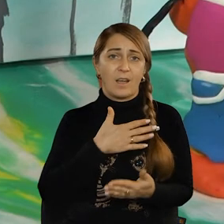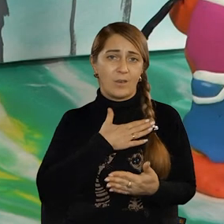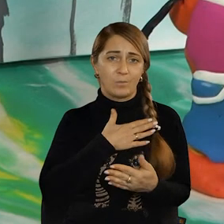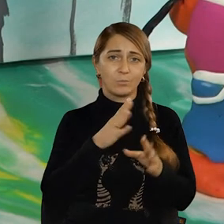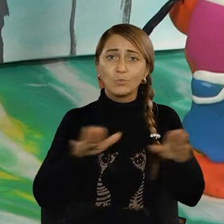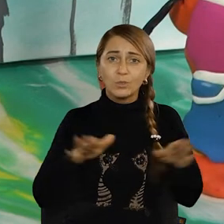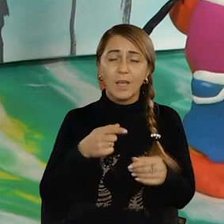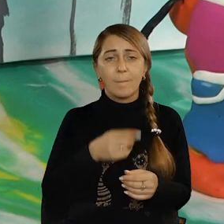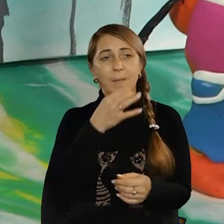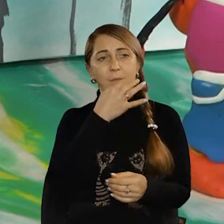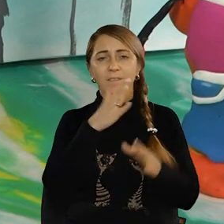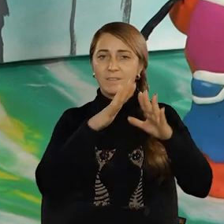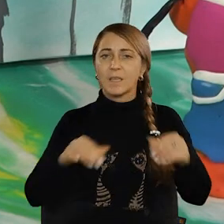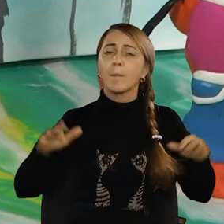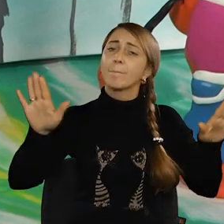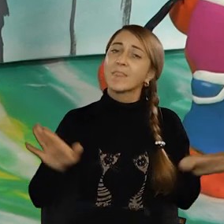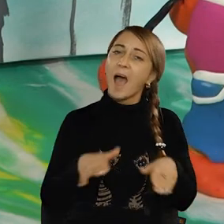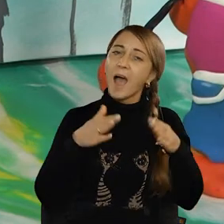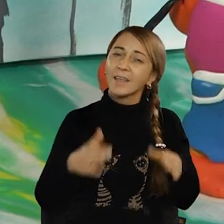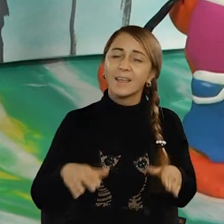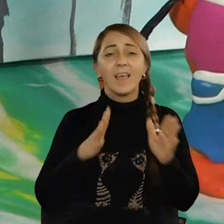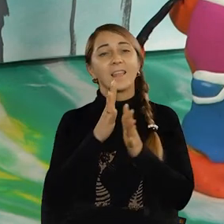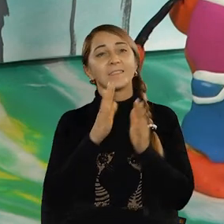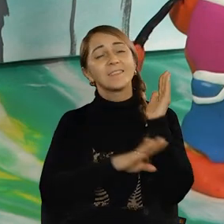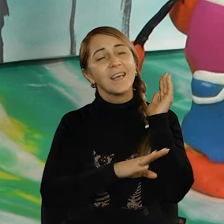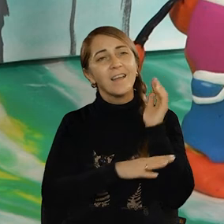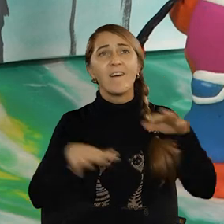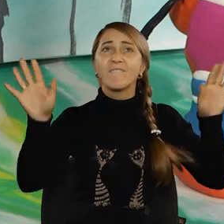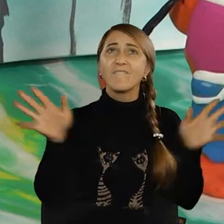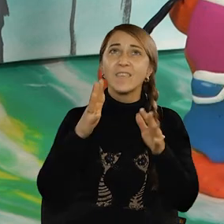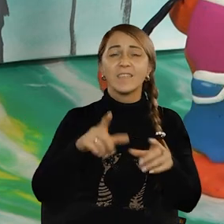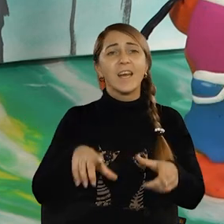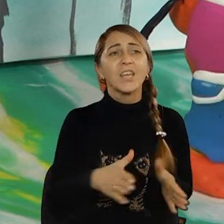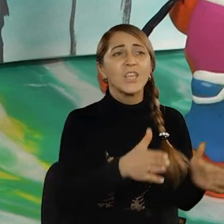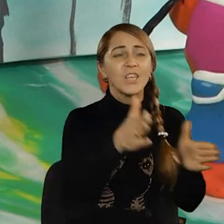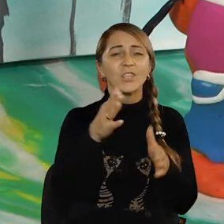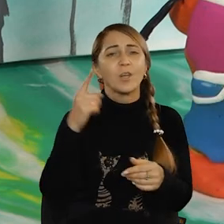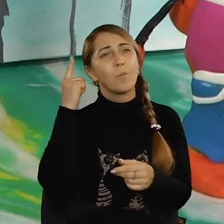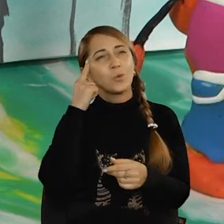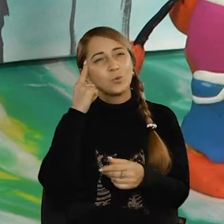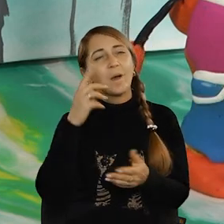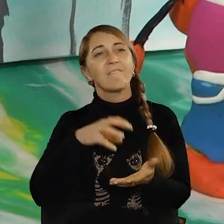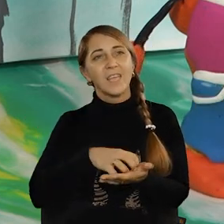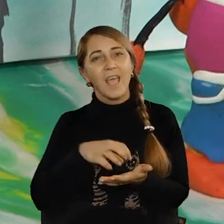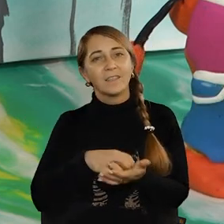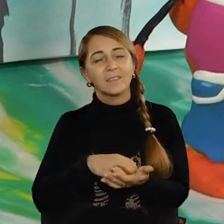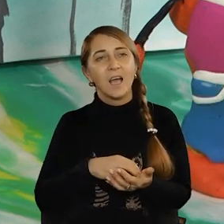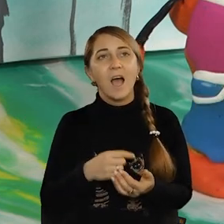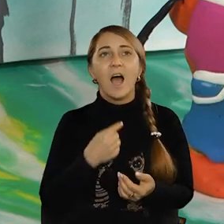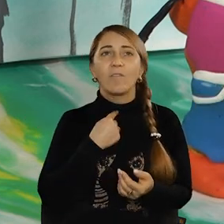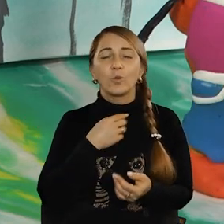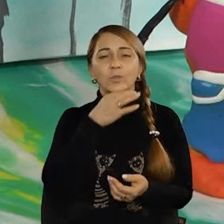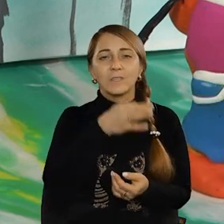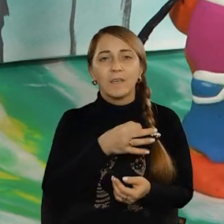мені подобається слухати птахів, дерева, вітер, річку», – подумав про себе Кексик, а вголос